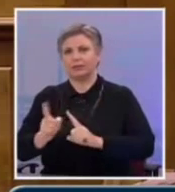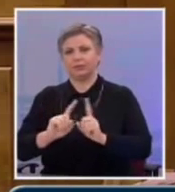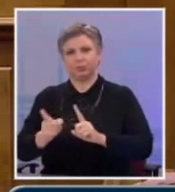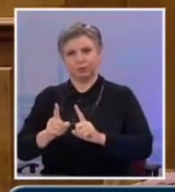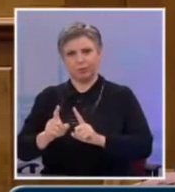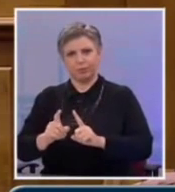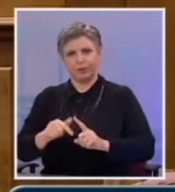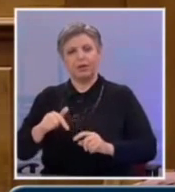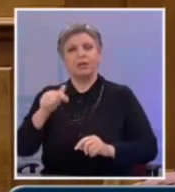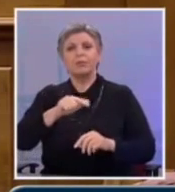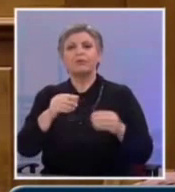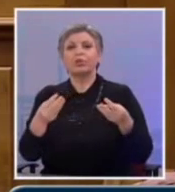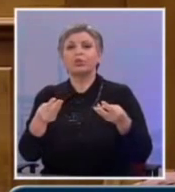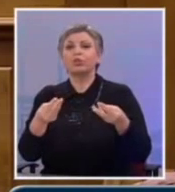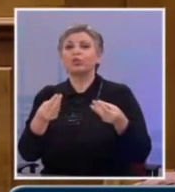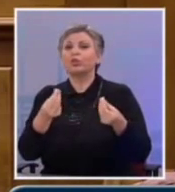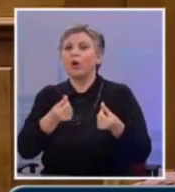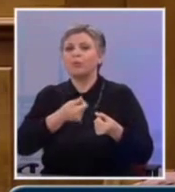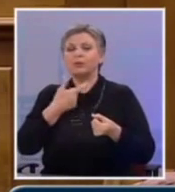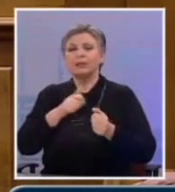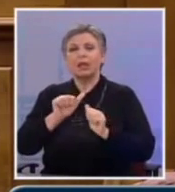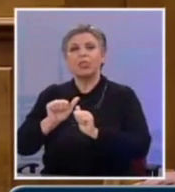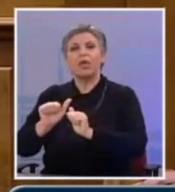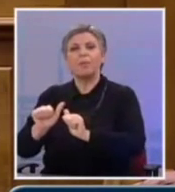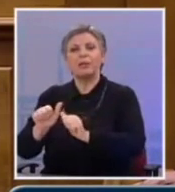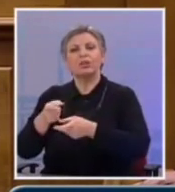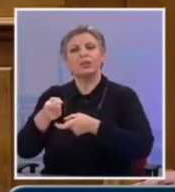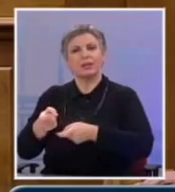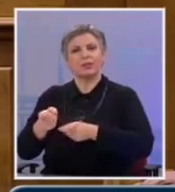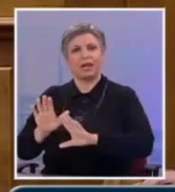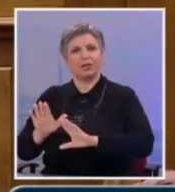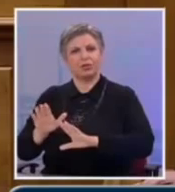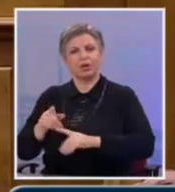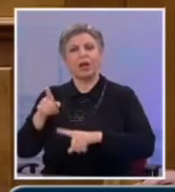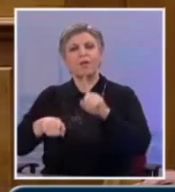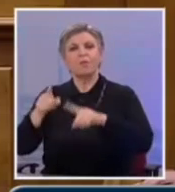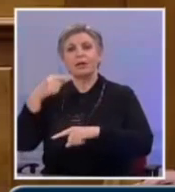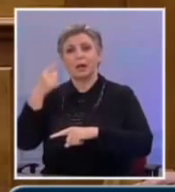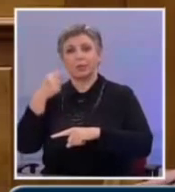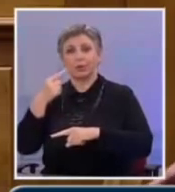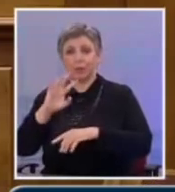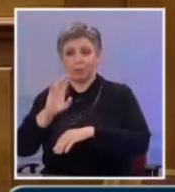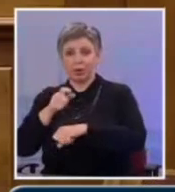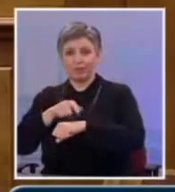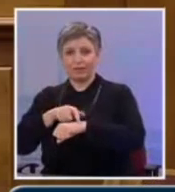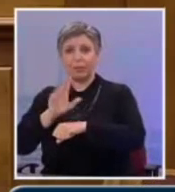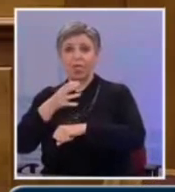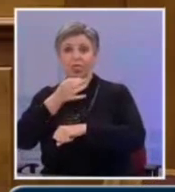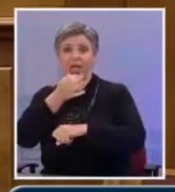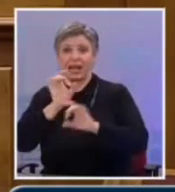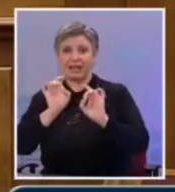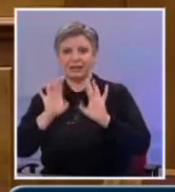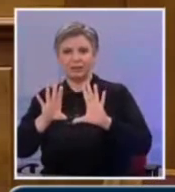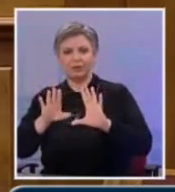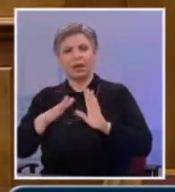που έχουν πιστεί αλλά είναι τροπαλοί να το εκδηλώσουν να δικαιολογήσουν την αλλαγή της στάσης τους. Ακούστε.